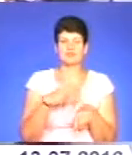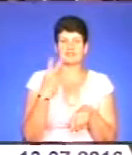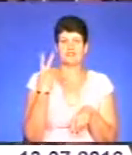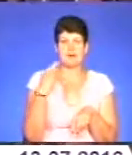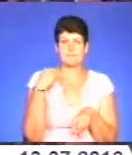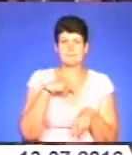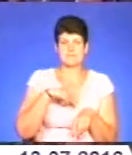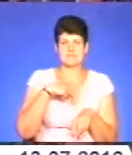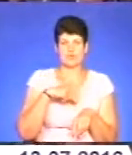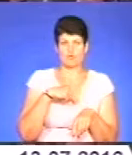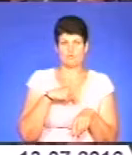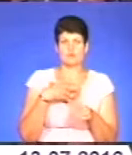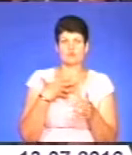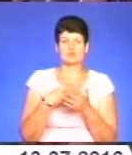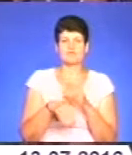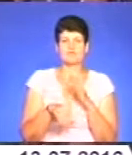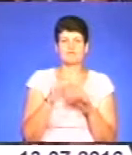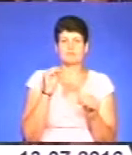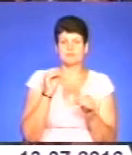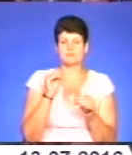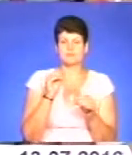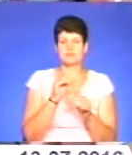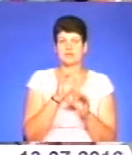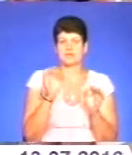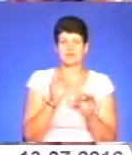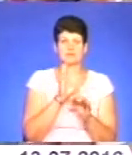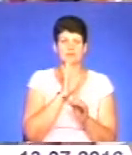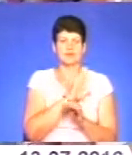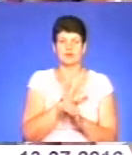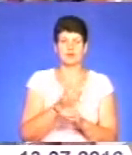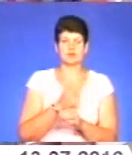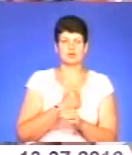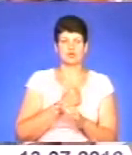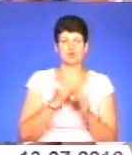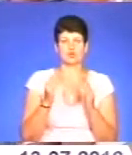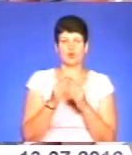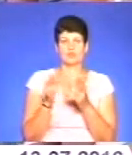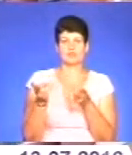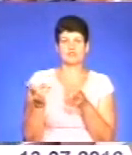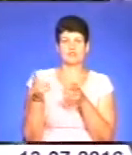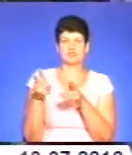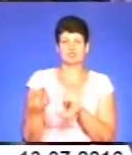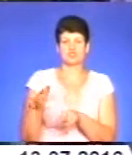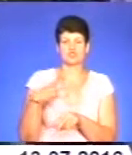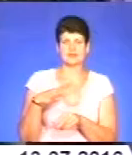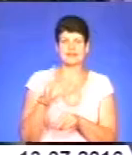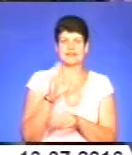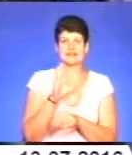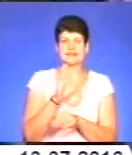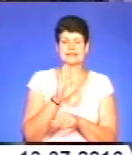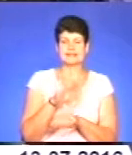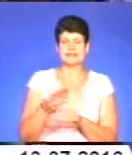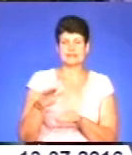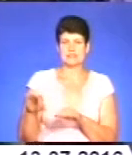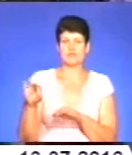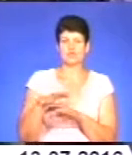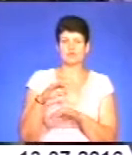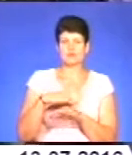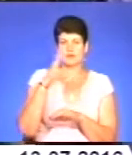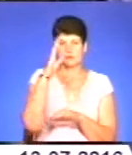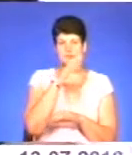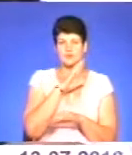психолога. Про свій вибір жодна з жінок поліцейських не шкодує. Вдома залишається чекати на них діти, чоловіки, батьки. Тому